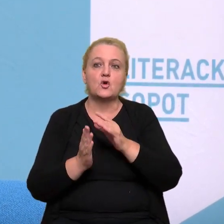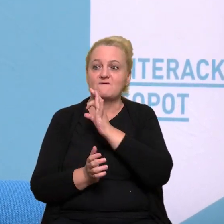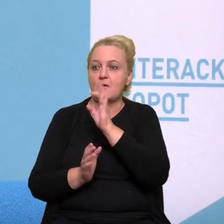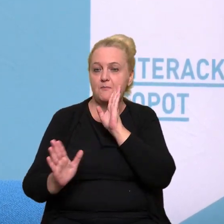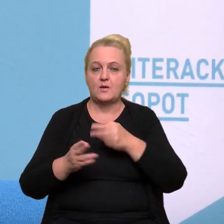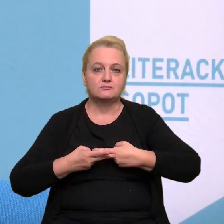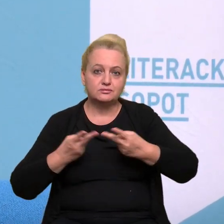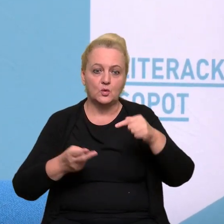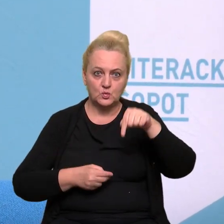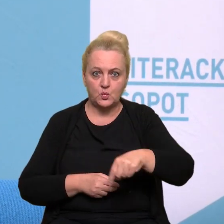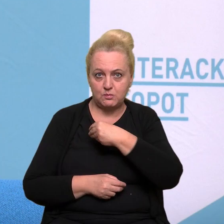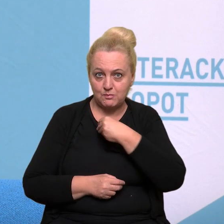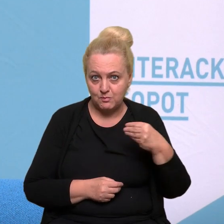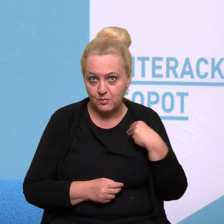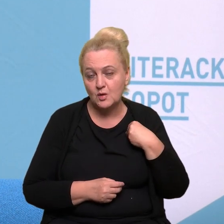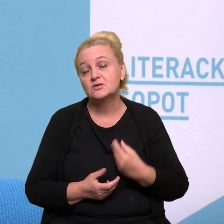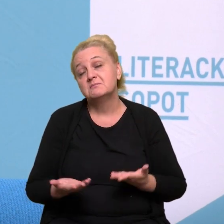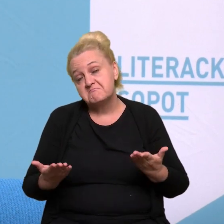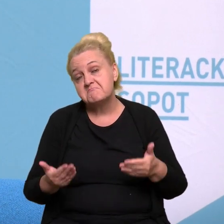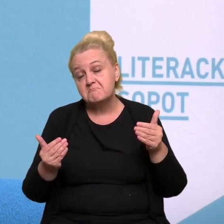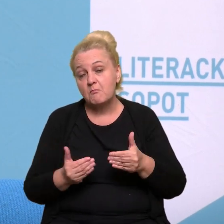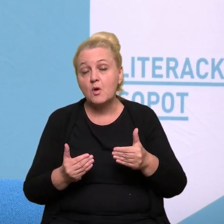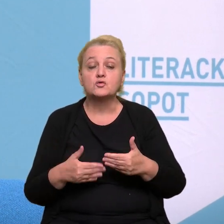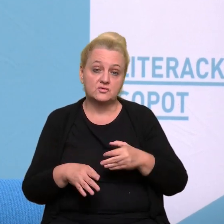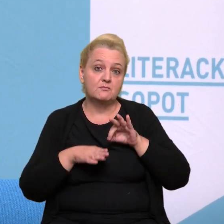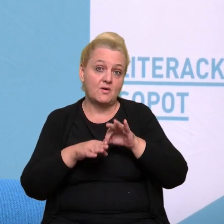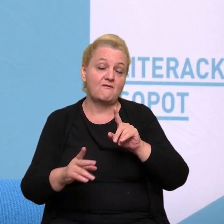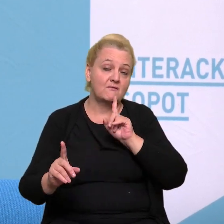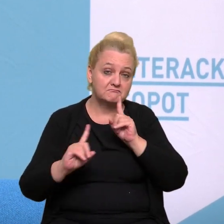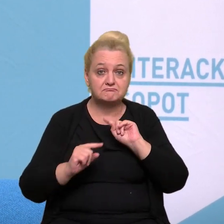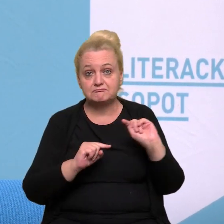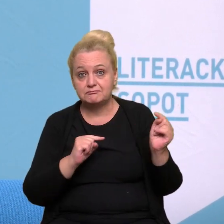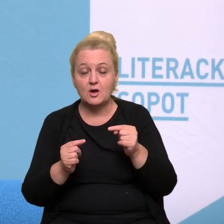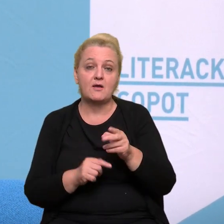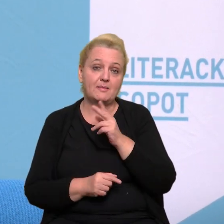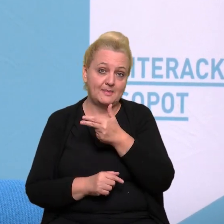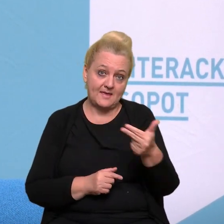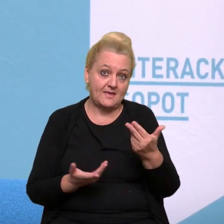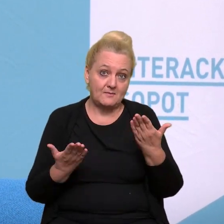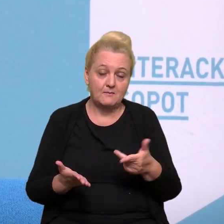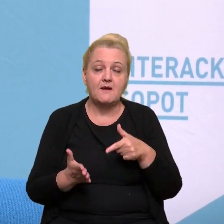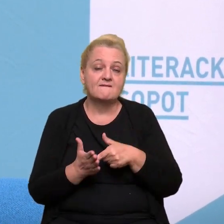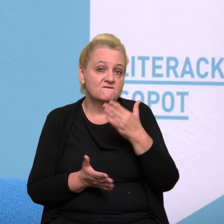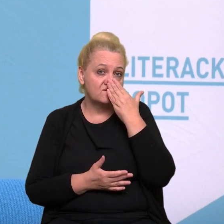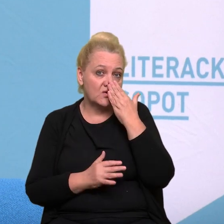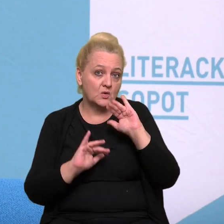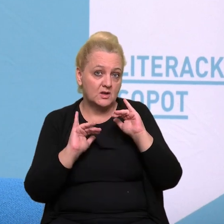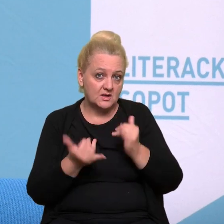twoja w Polsce, może prowadzić do dialogu i do rozmowy w ogóle na ten temat, jak to jest